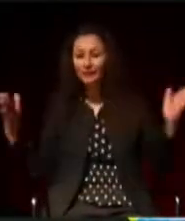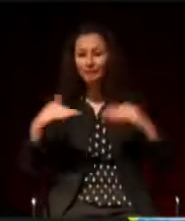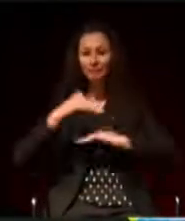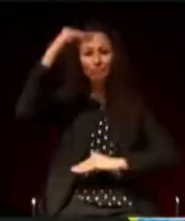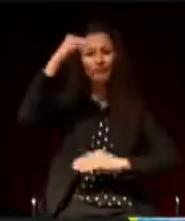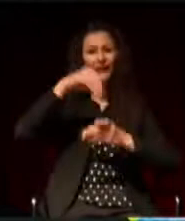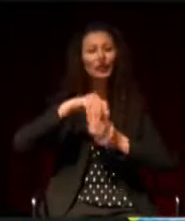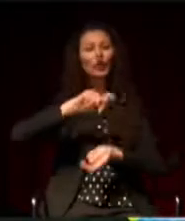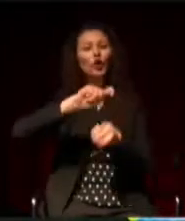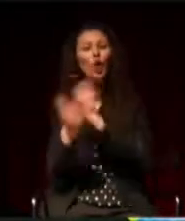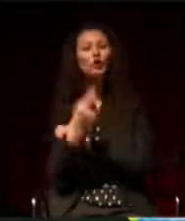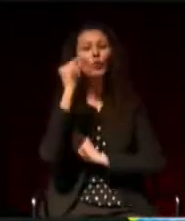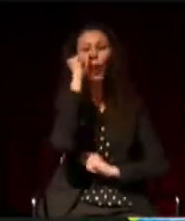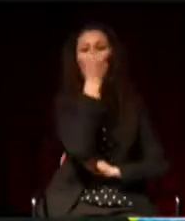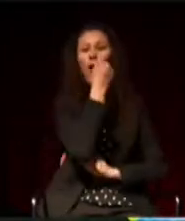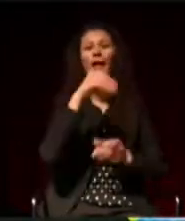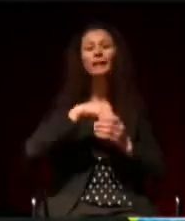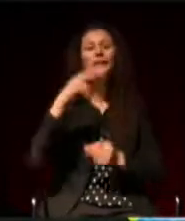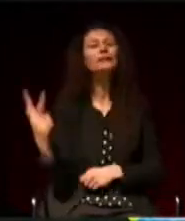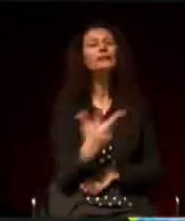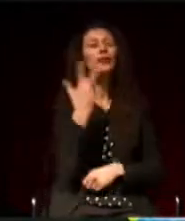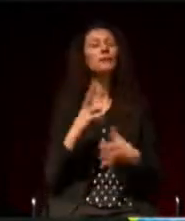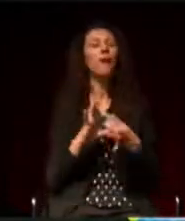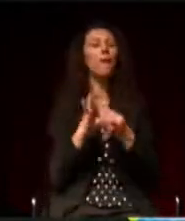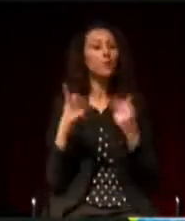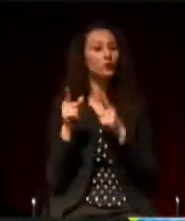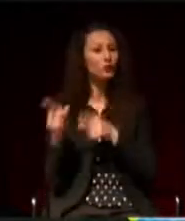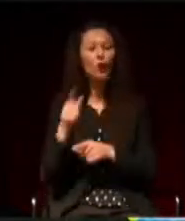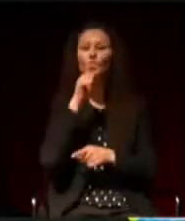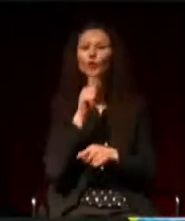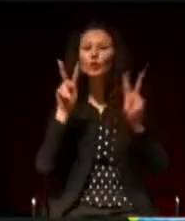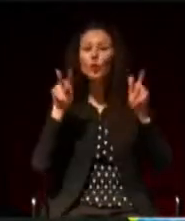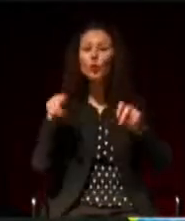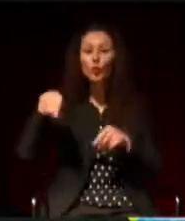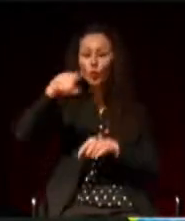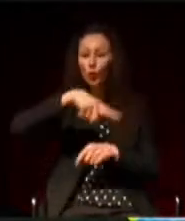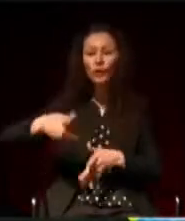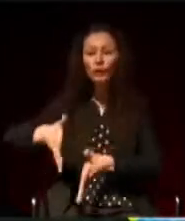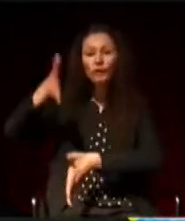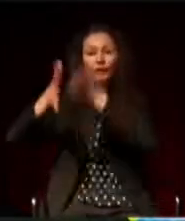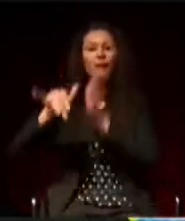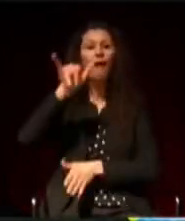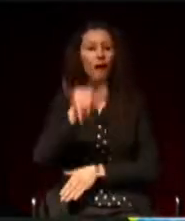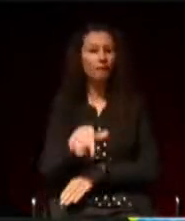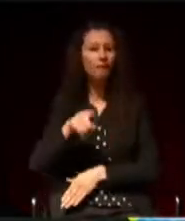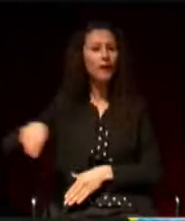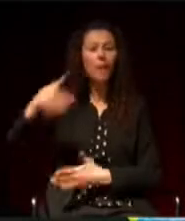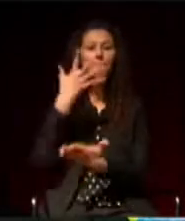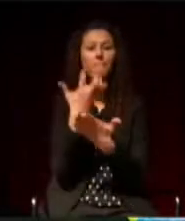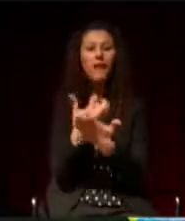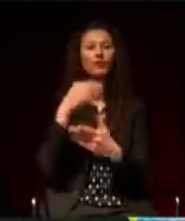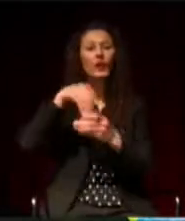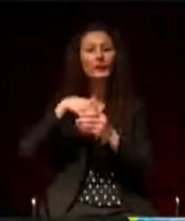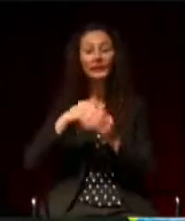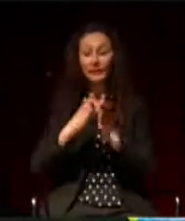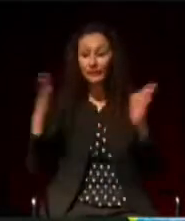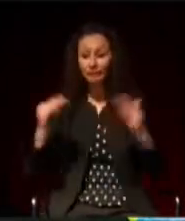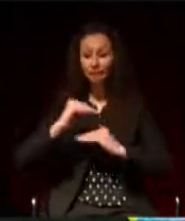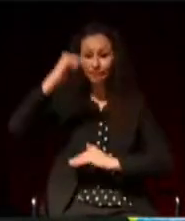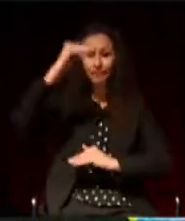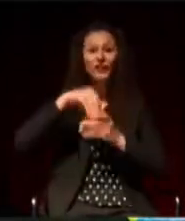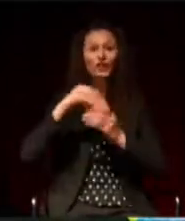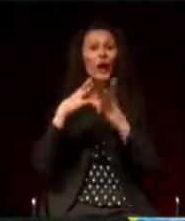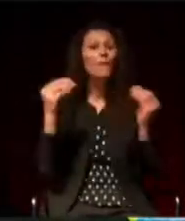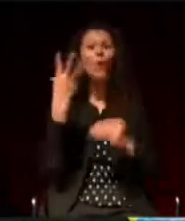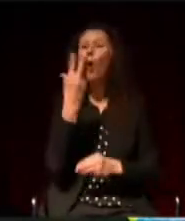yapılaşmış yapıların dönüşümünün kolaylaştırılarak hızlandırılması amacıyla söz konusu yapıların yapılaşma haklarında mevcut kitle ve gabarisinde herhangi bir